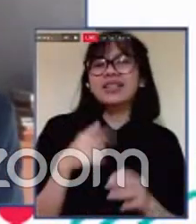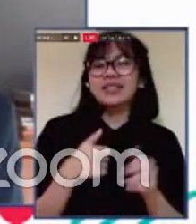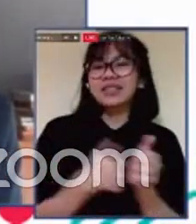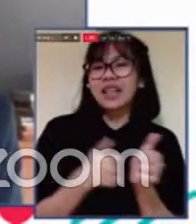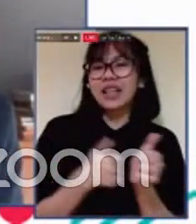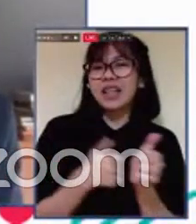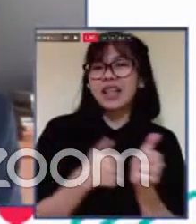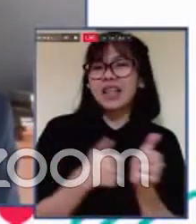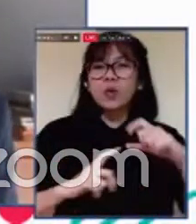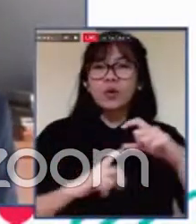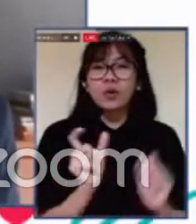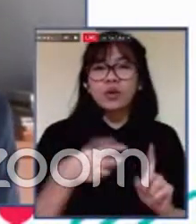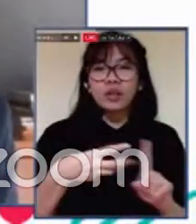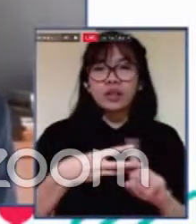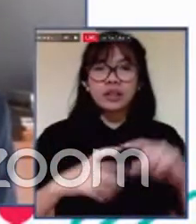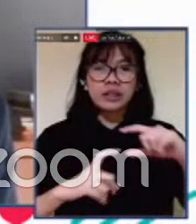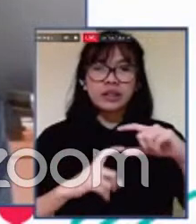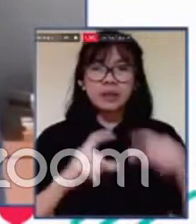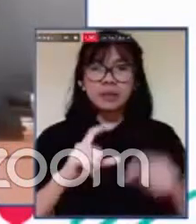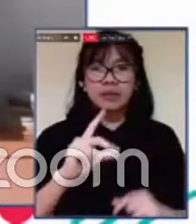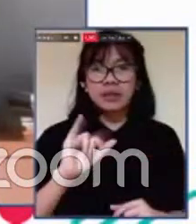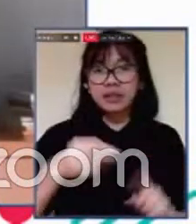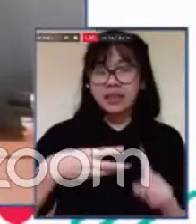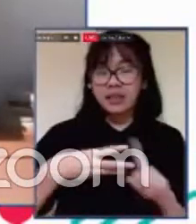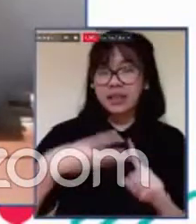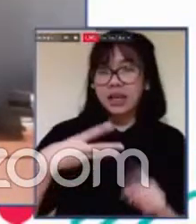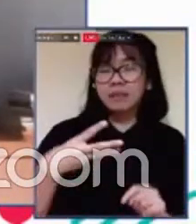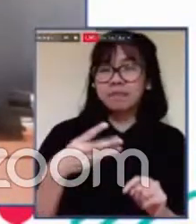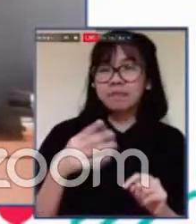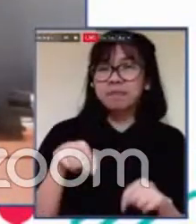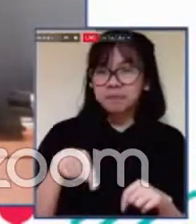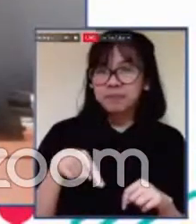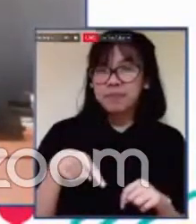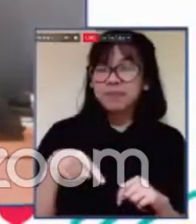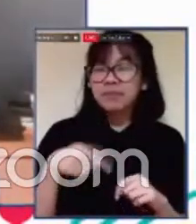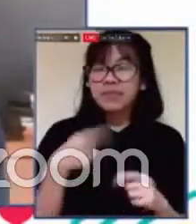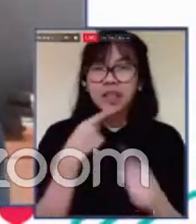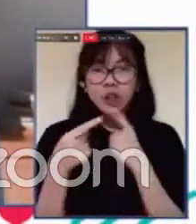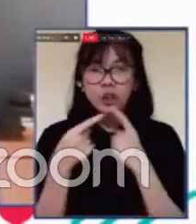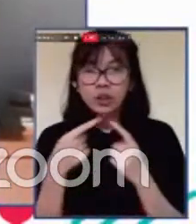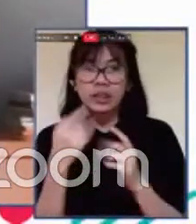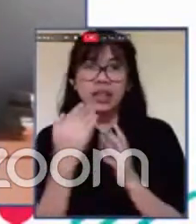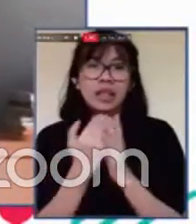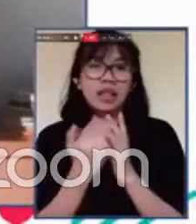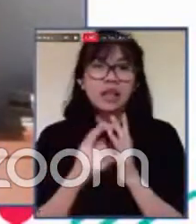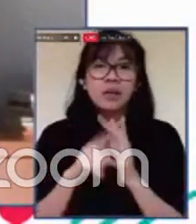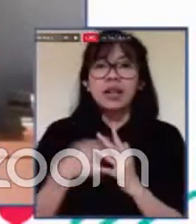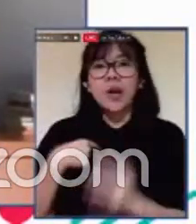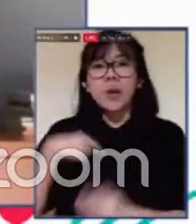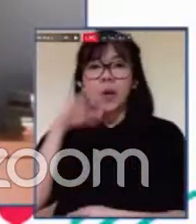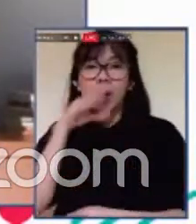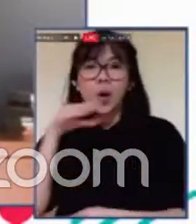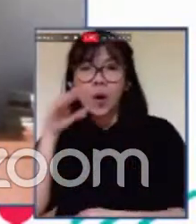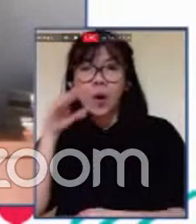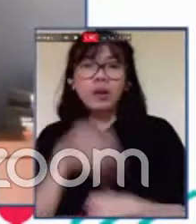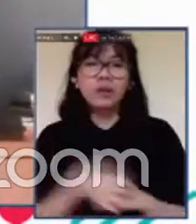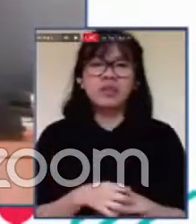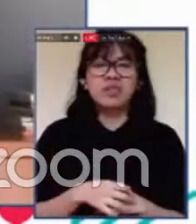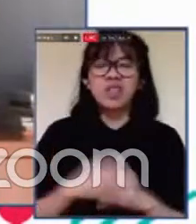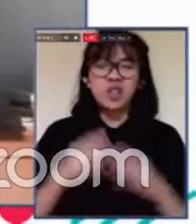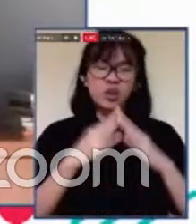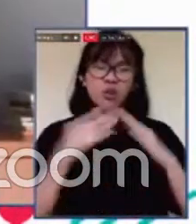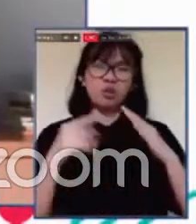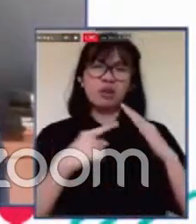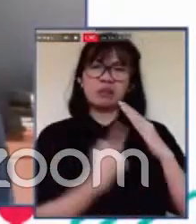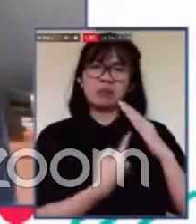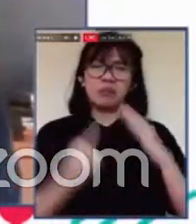Oke, izinkan saya untuk memulai diskusi kita dengan membacakan pantun singkat. Jenuh di rumah akibat pandemi corona.